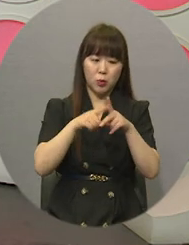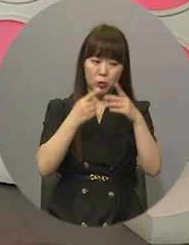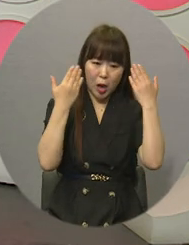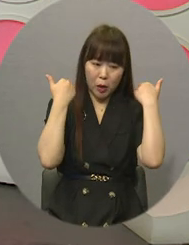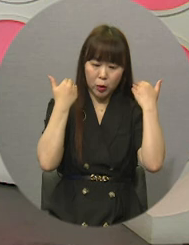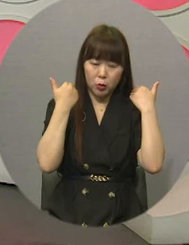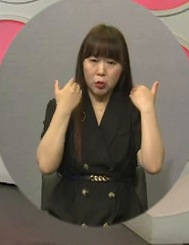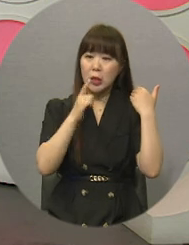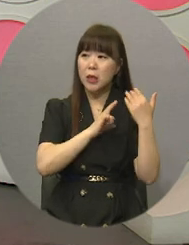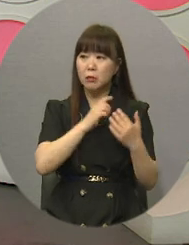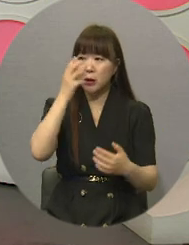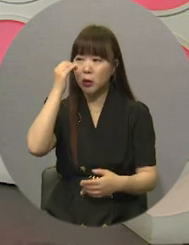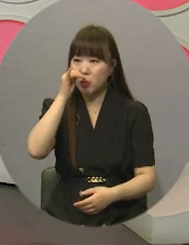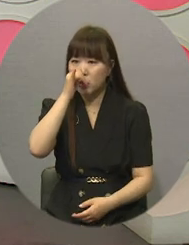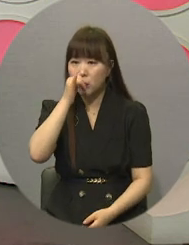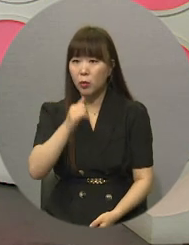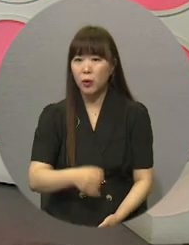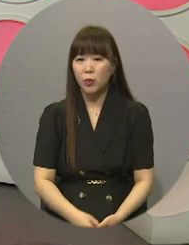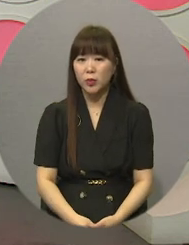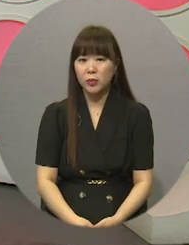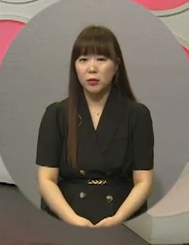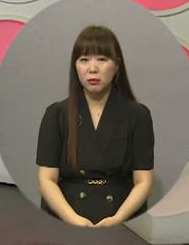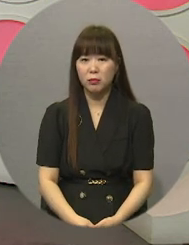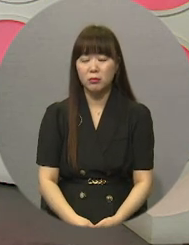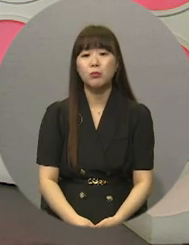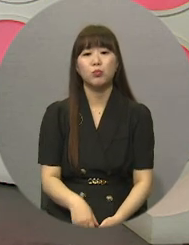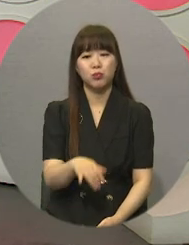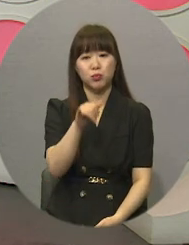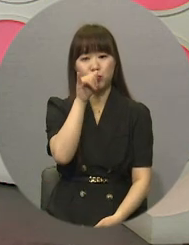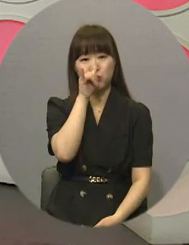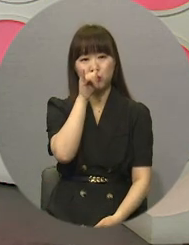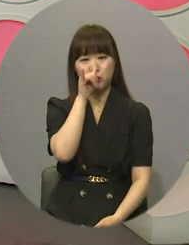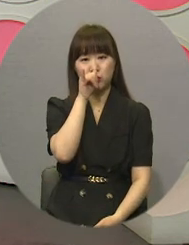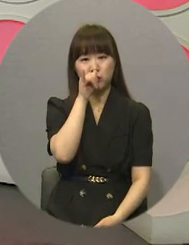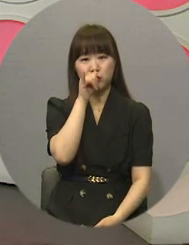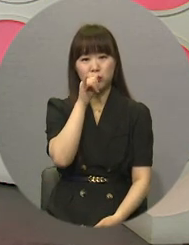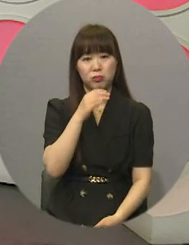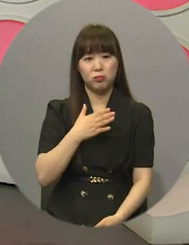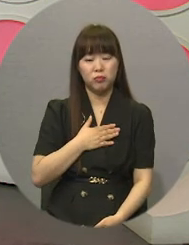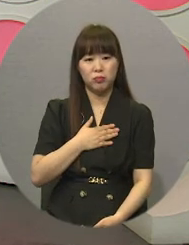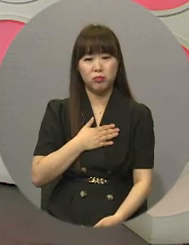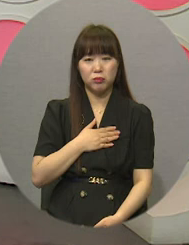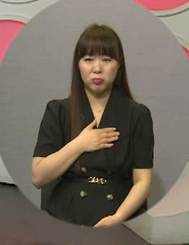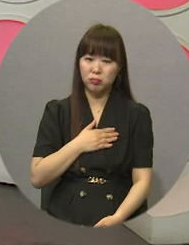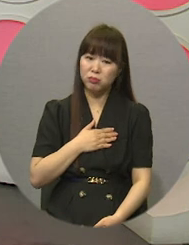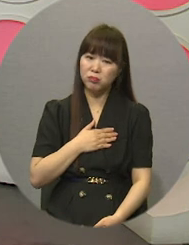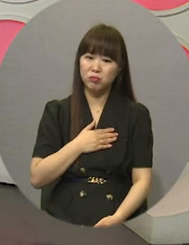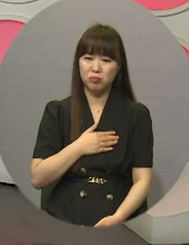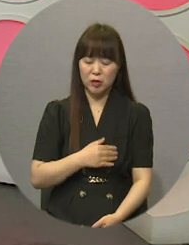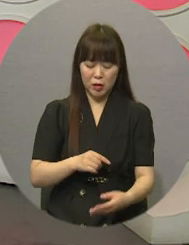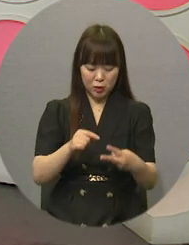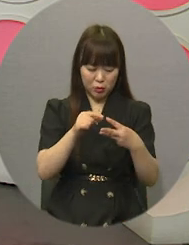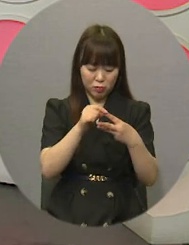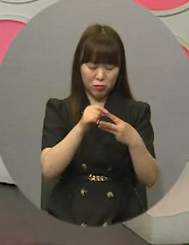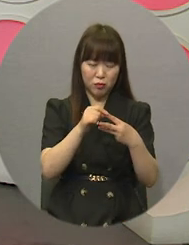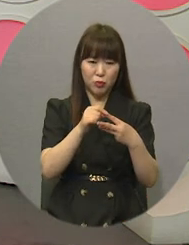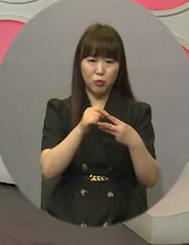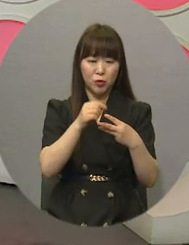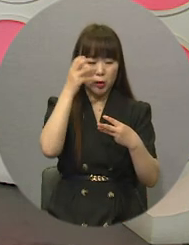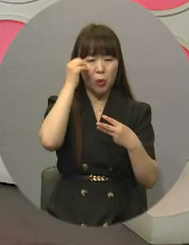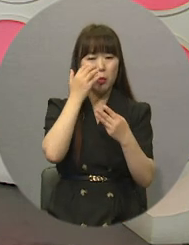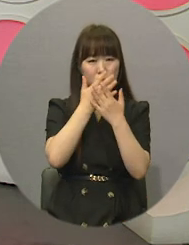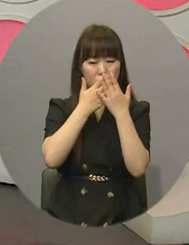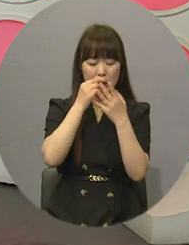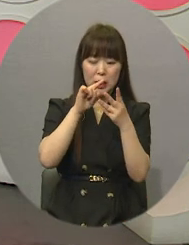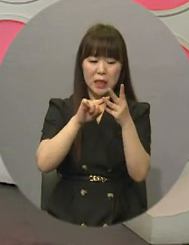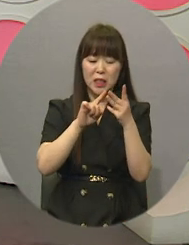친구 하나라도 이름 기억하는 사람 있어요? 저요? 있긴 있죠. 있어요? 예. 네. 근데 저는 성까지는 잘 기억이 안 나요.